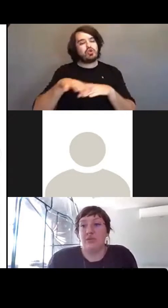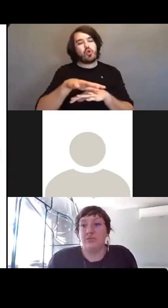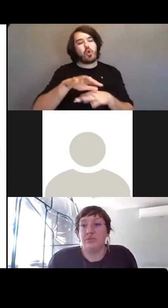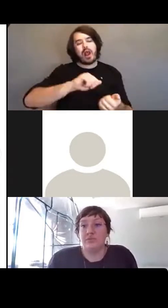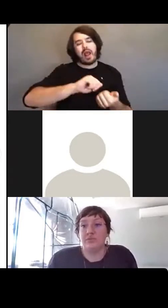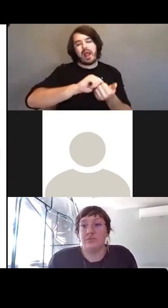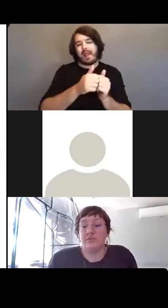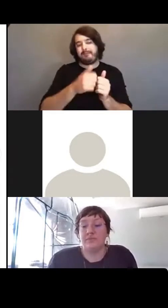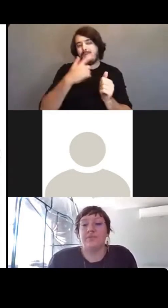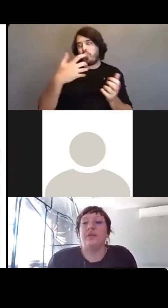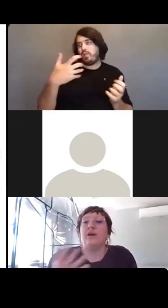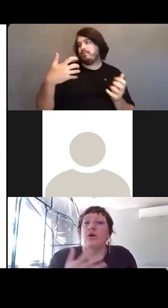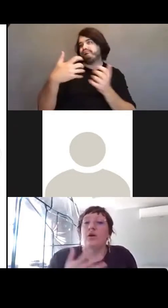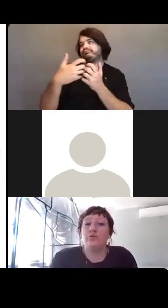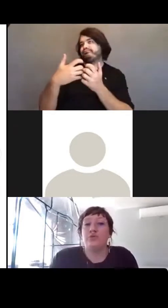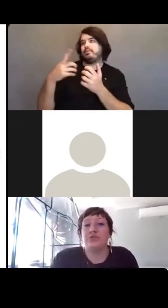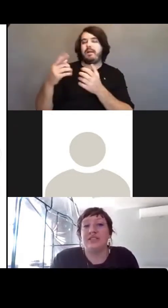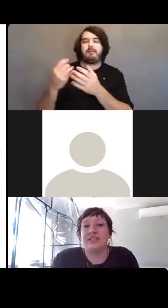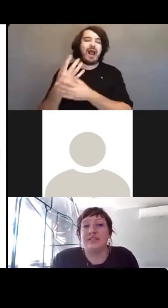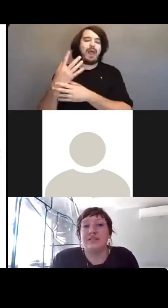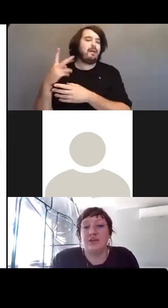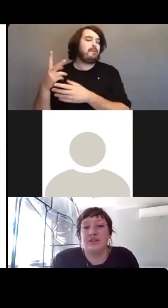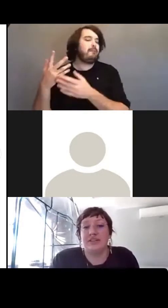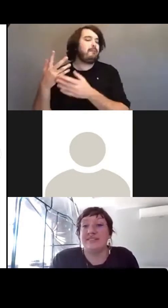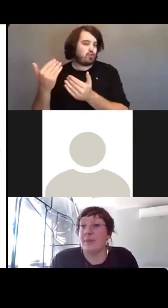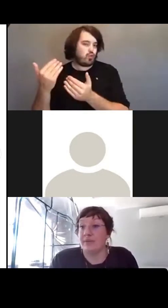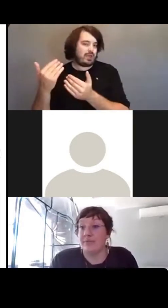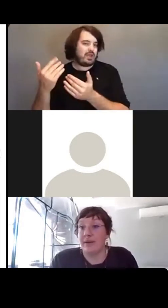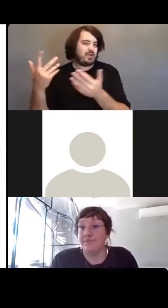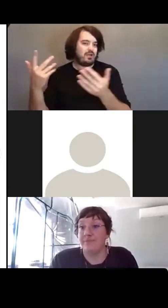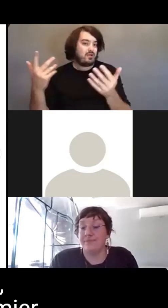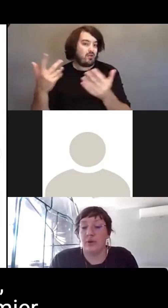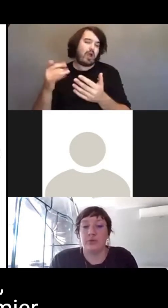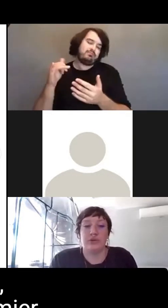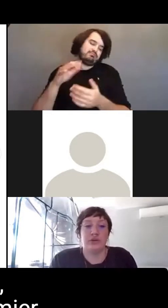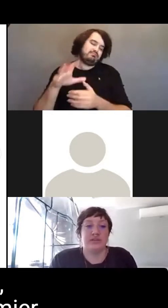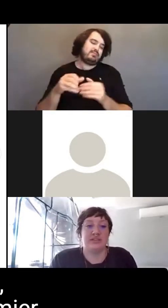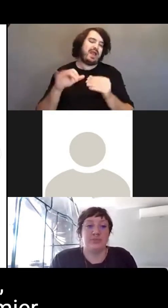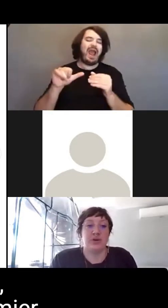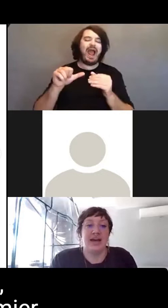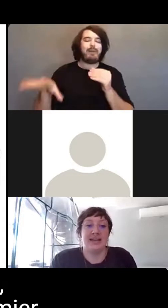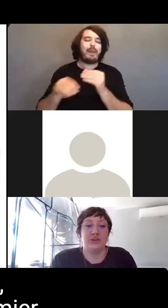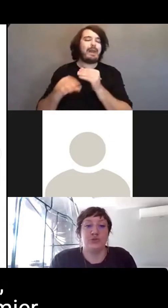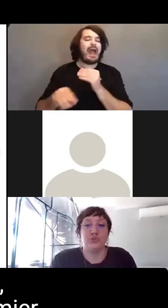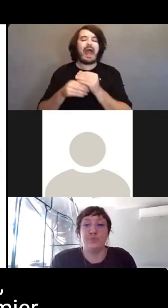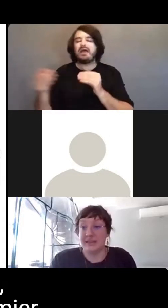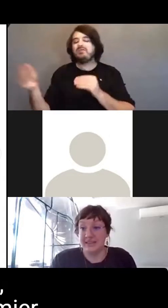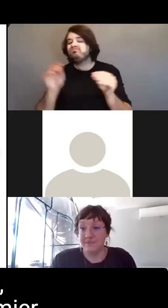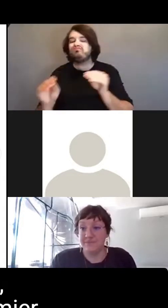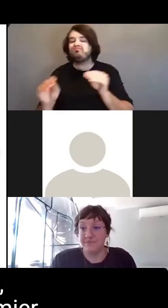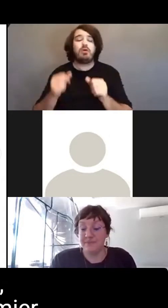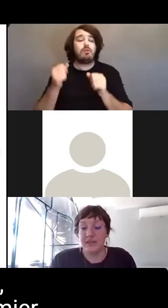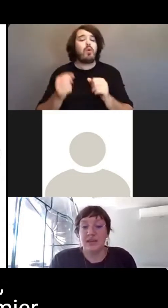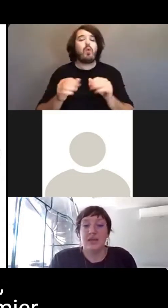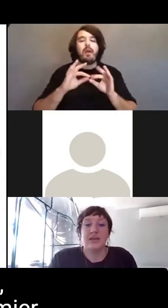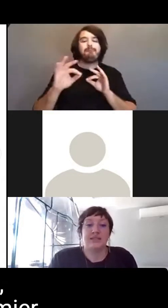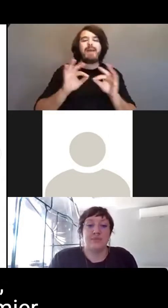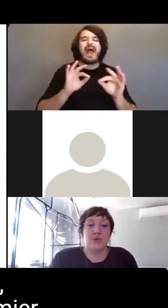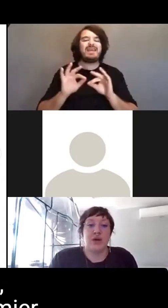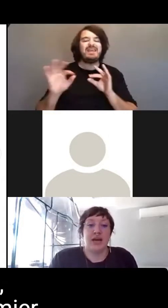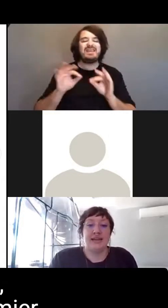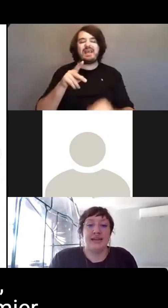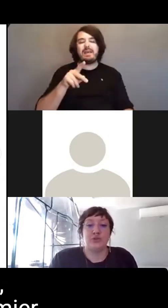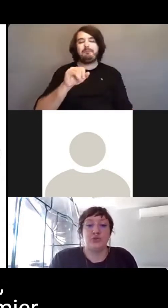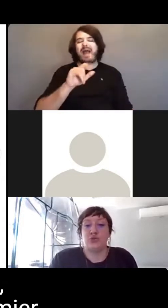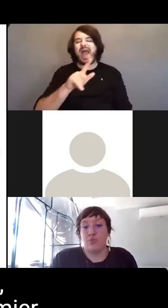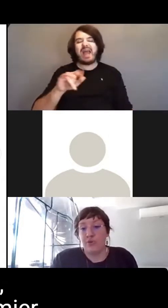des plantes, on utilise des amendements. Donc, ça pourrait être du paillis, ça